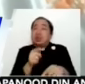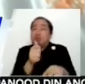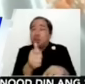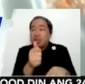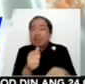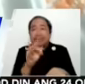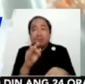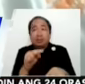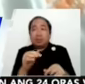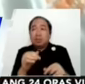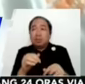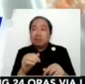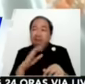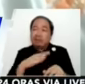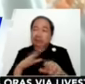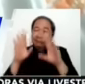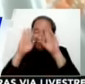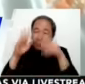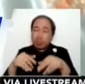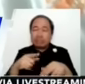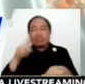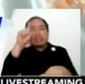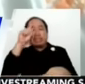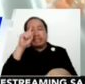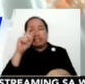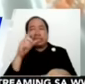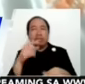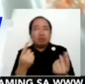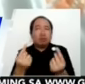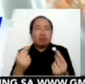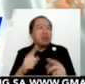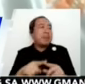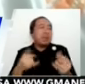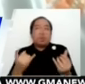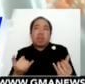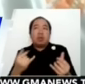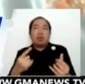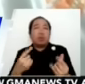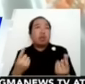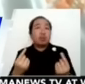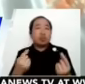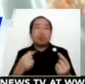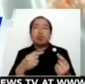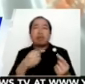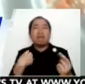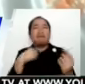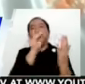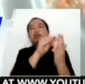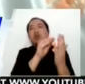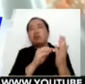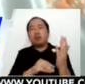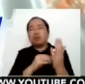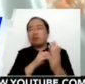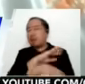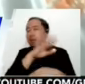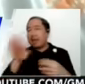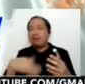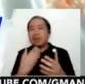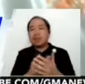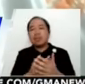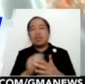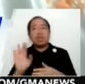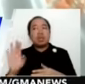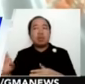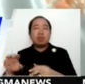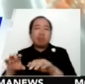ka, or kung anong gagawin mo. Sa ngayon, ang ginagawa namin, nire-record lang namin lahat ng ginagawa nila. Kinukuha